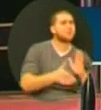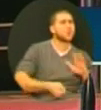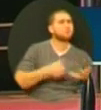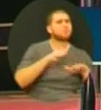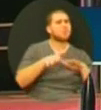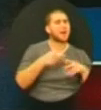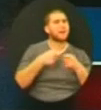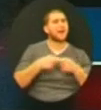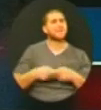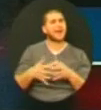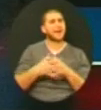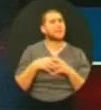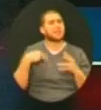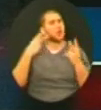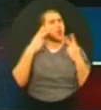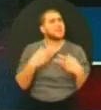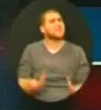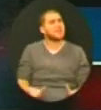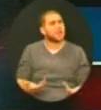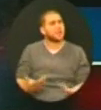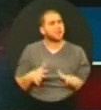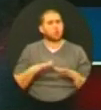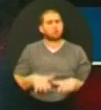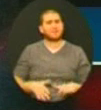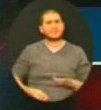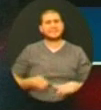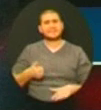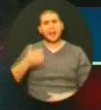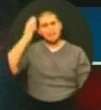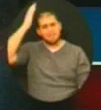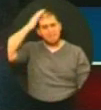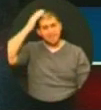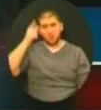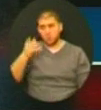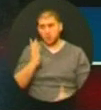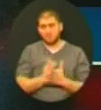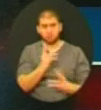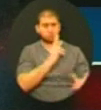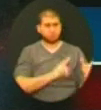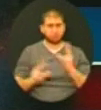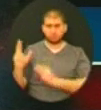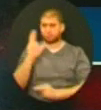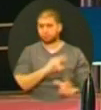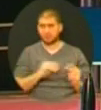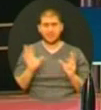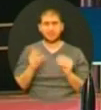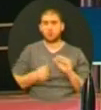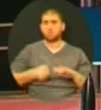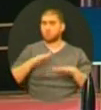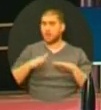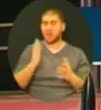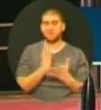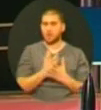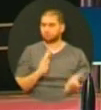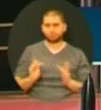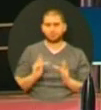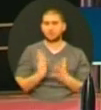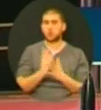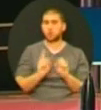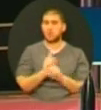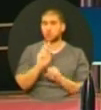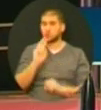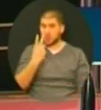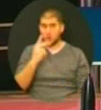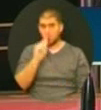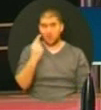הממשלה בחברי הקבינט? אני לא מצליחה להבין את זה. יושב שם השר נפתלי בנט, הוא מתקשטש עם ראש הממשלה כבר קדנציה שנייה. אנחנו נשמע